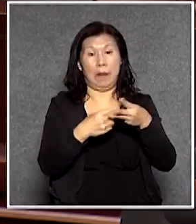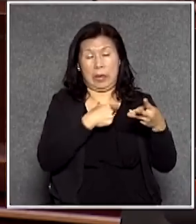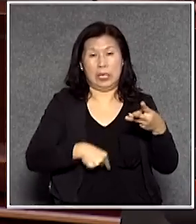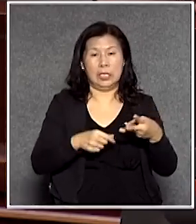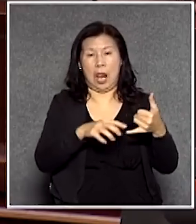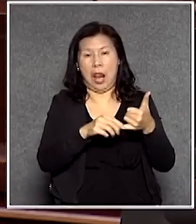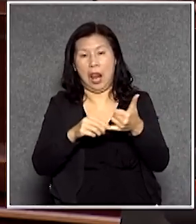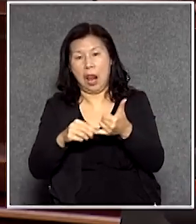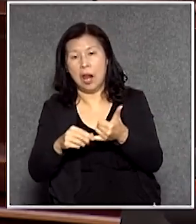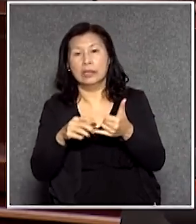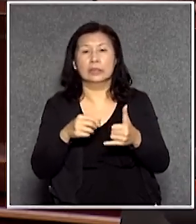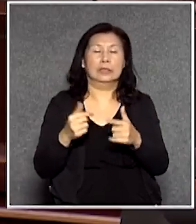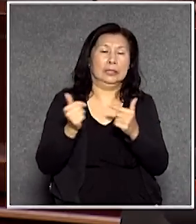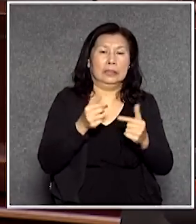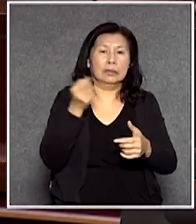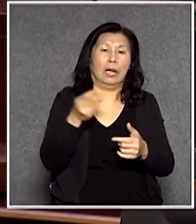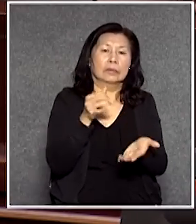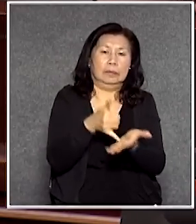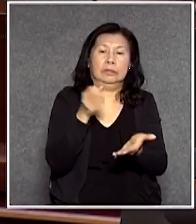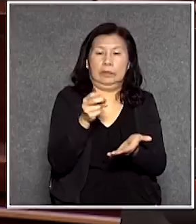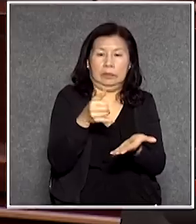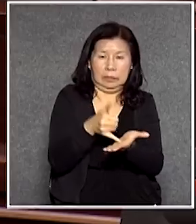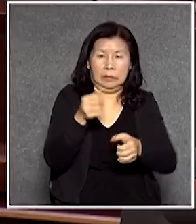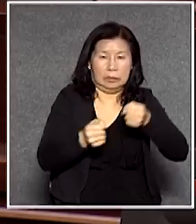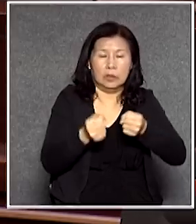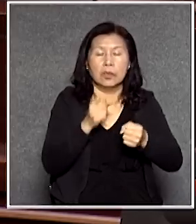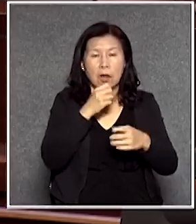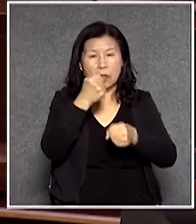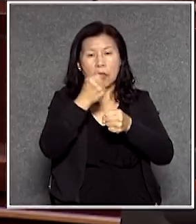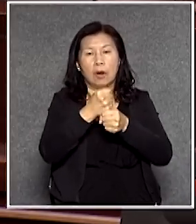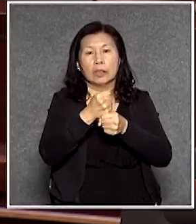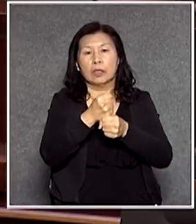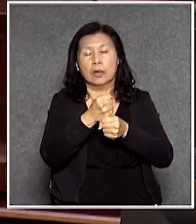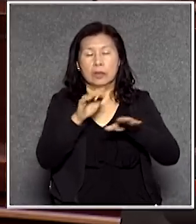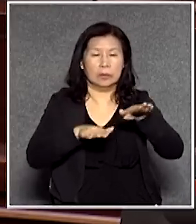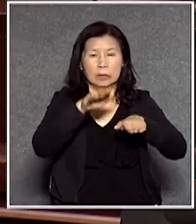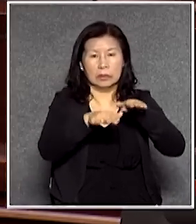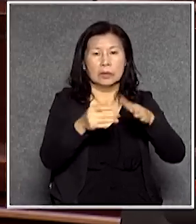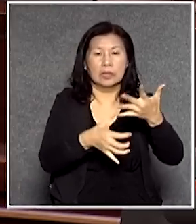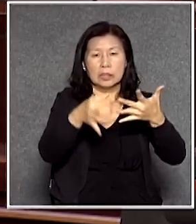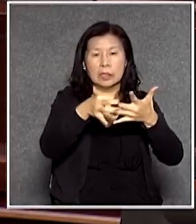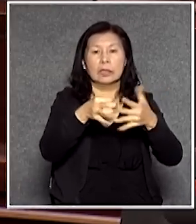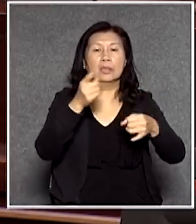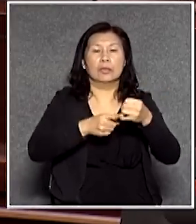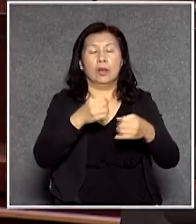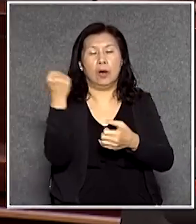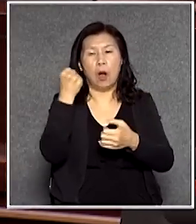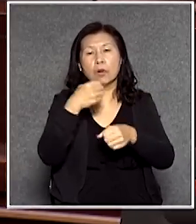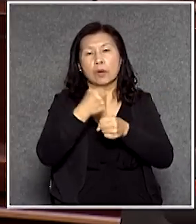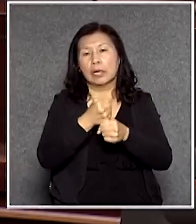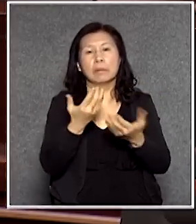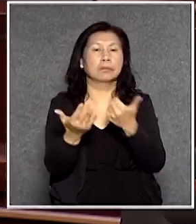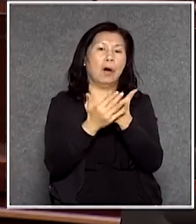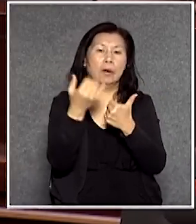住，拼命都是原地跑，很多工作都是推進不到，幾努力都是徒勞無功。反對派